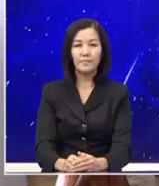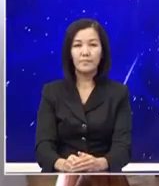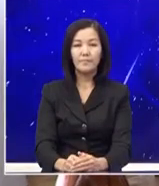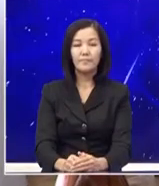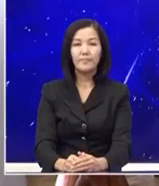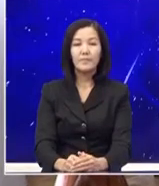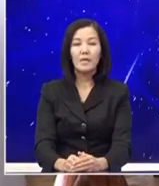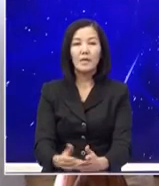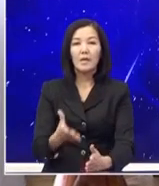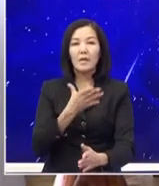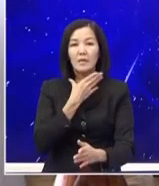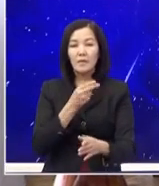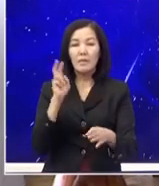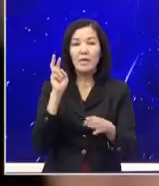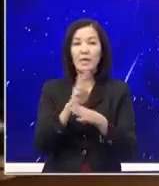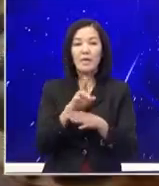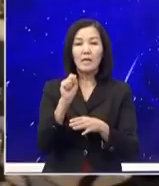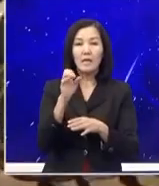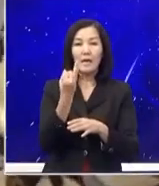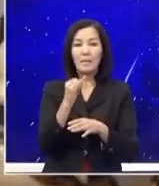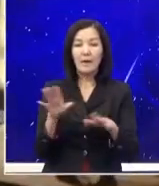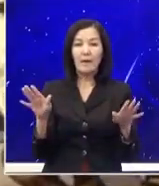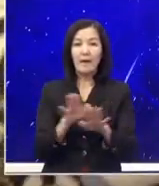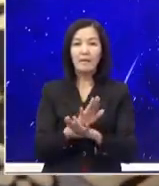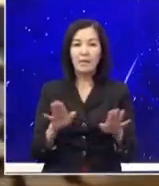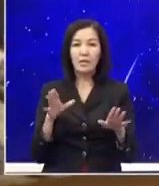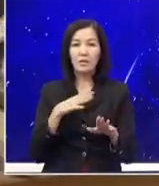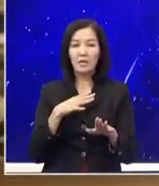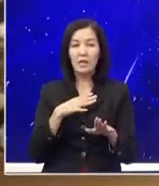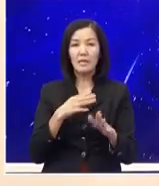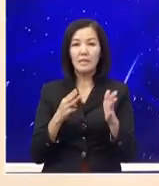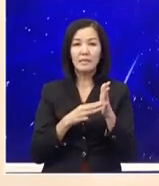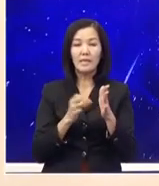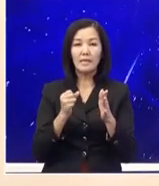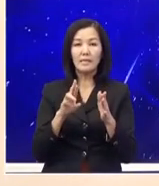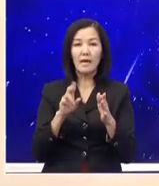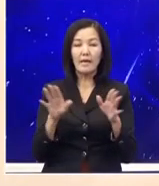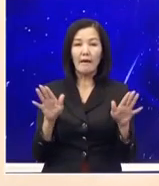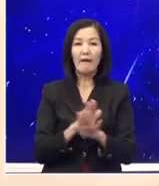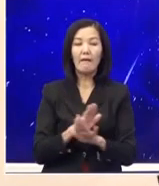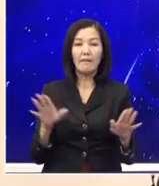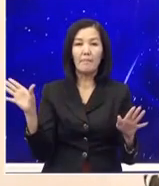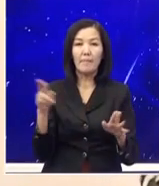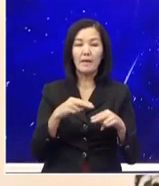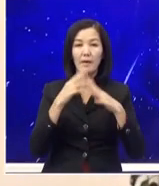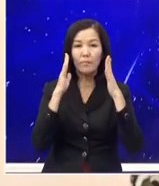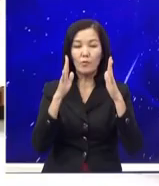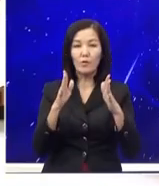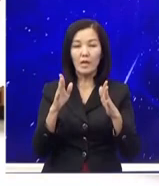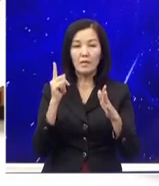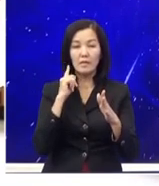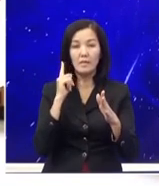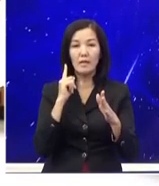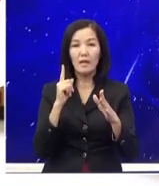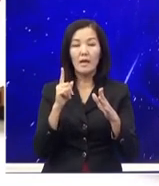Ақын жеріне келген соң Абай әндері шырқалды. Берік Омаровтың орындауындағы 8 аяқ әні құлақ құрышын қандырып, көпшіліктің көңілін серпілтті.